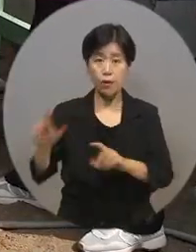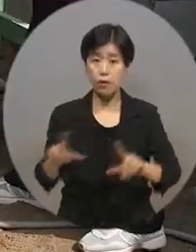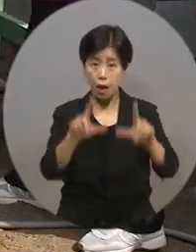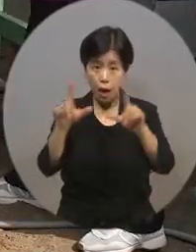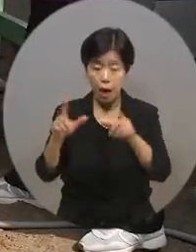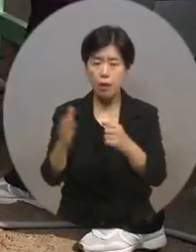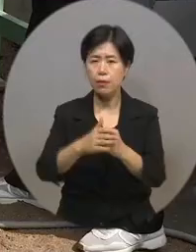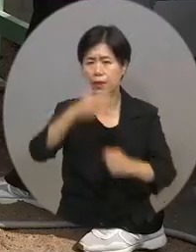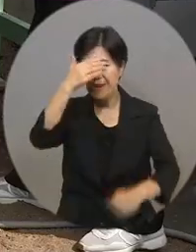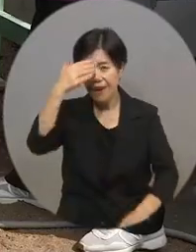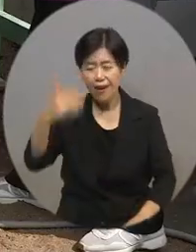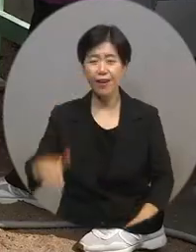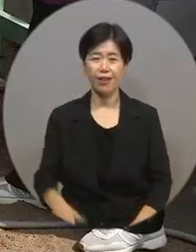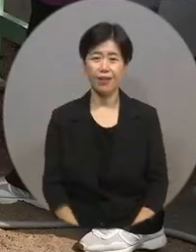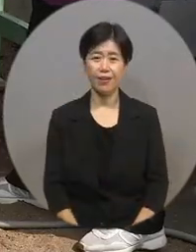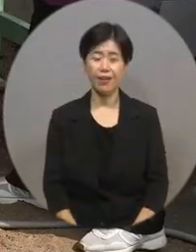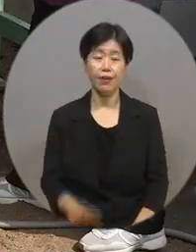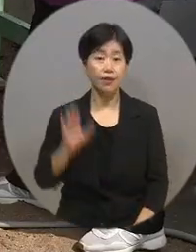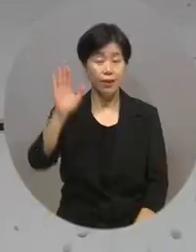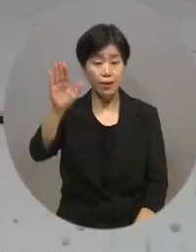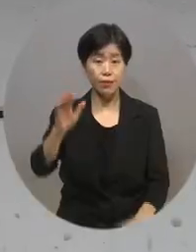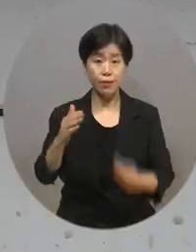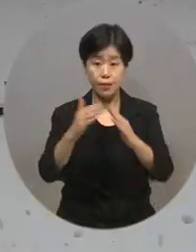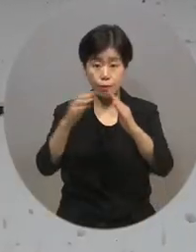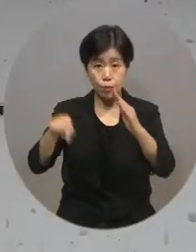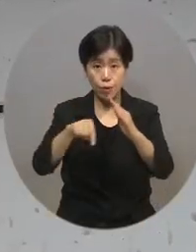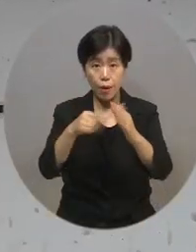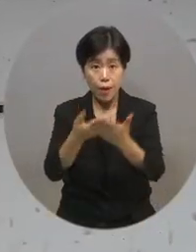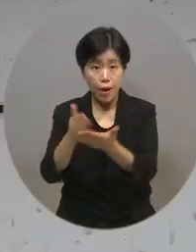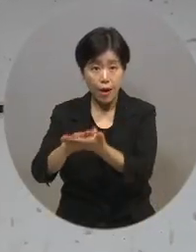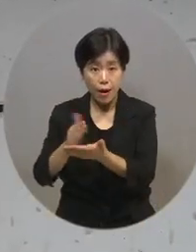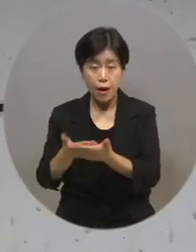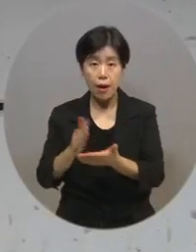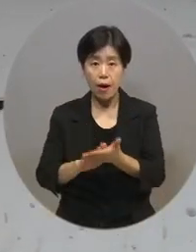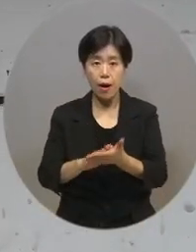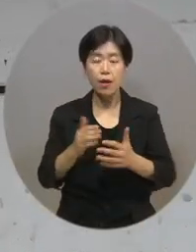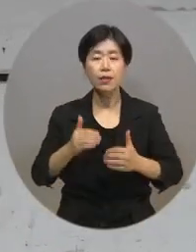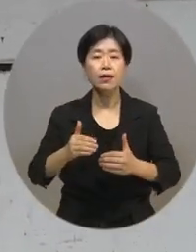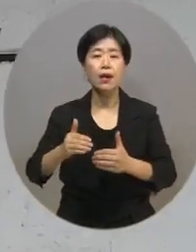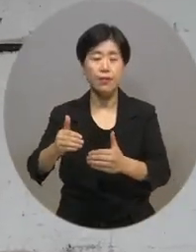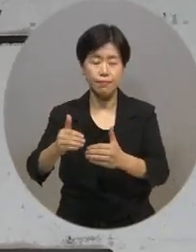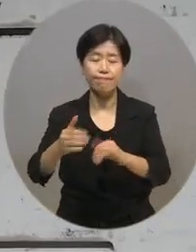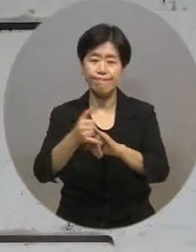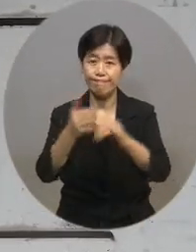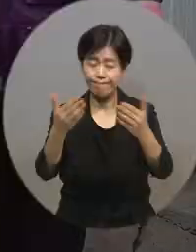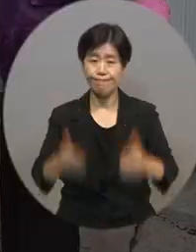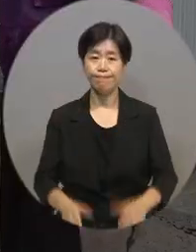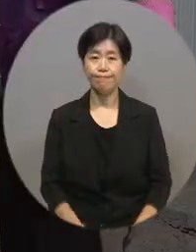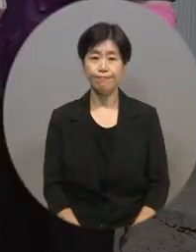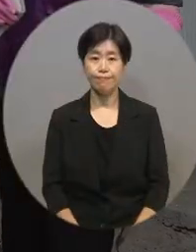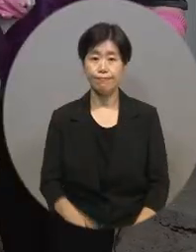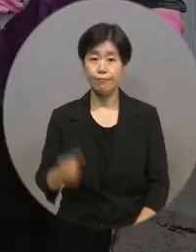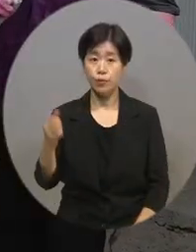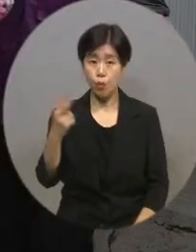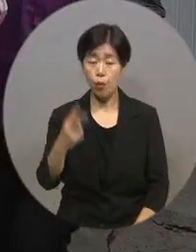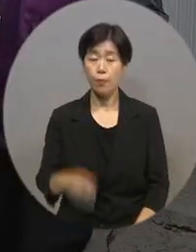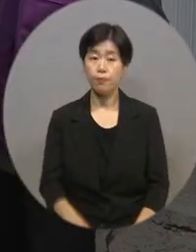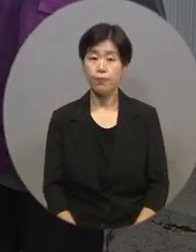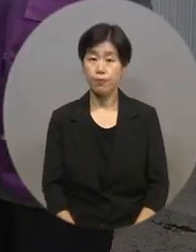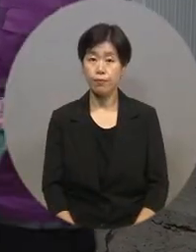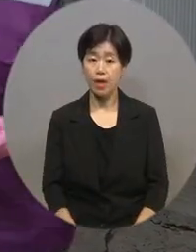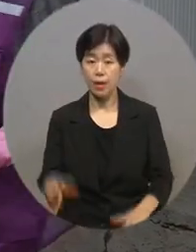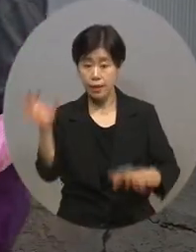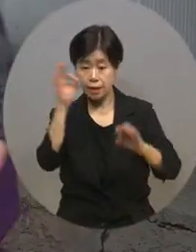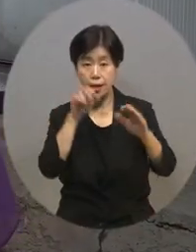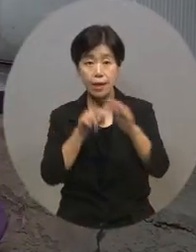다행이라고 생각한다며 앞으로도 주거환경 개선을 지속적으로 추진하겠다고 말했습니다. 한편 이 시장은